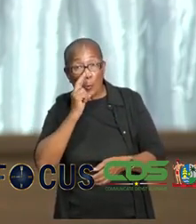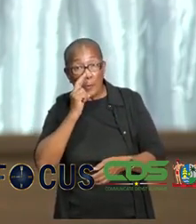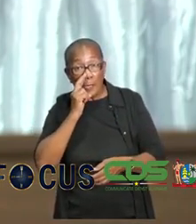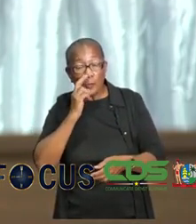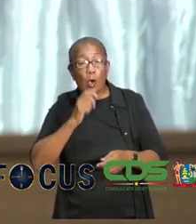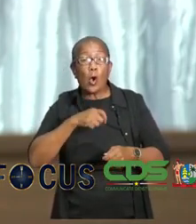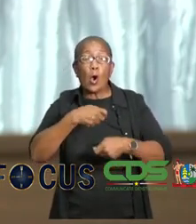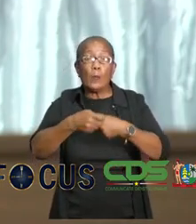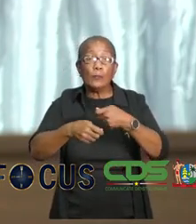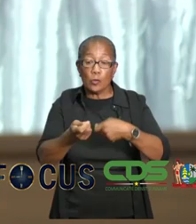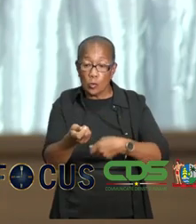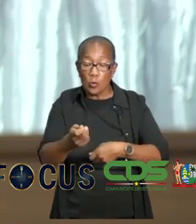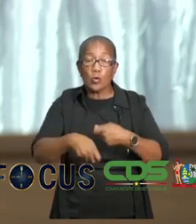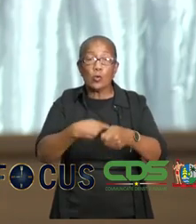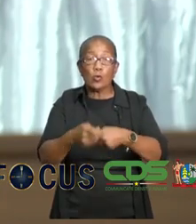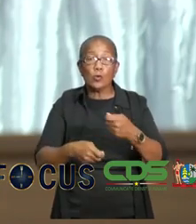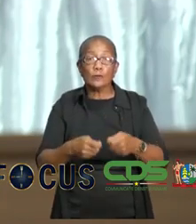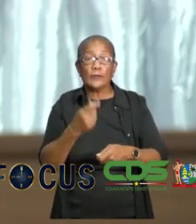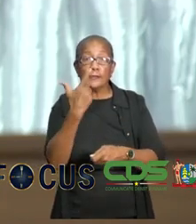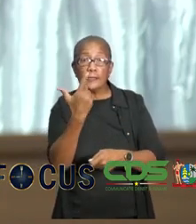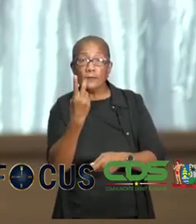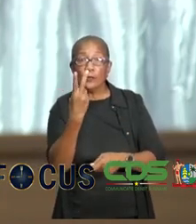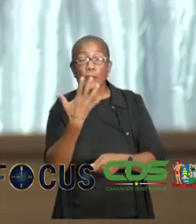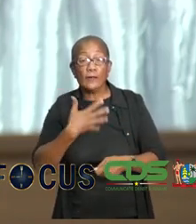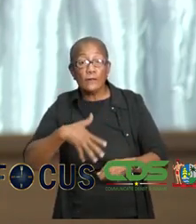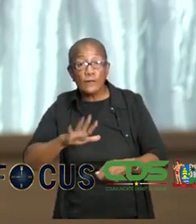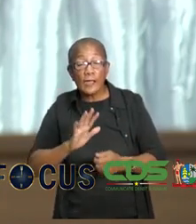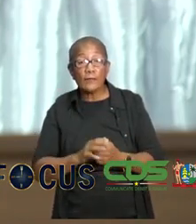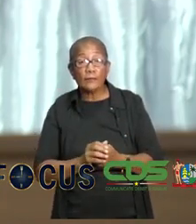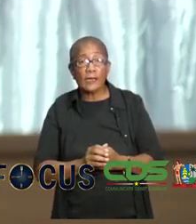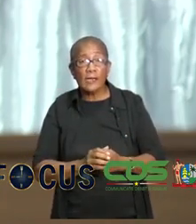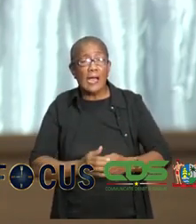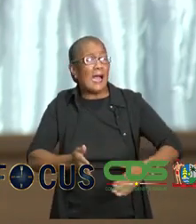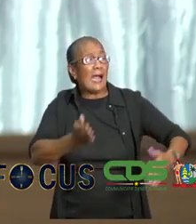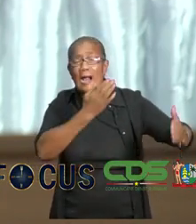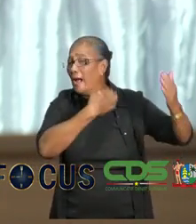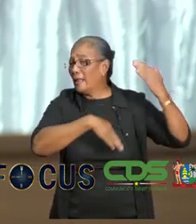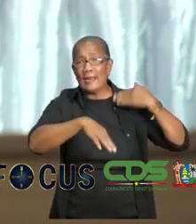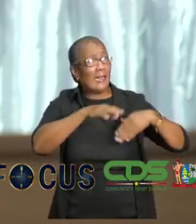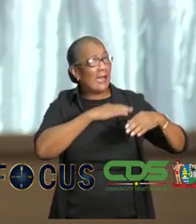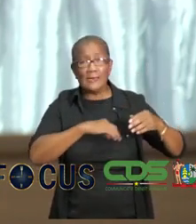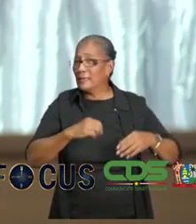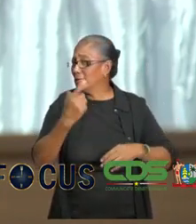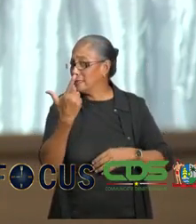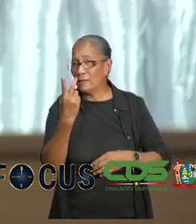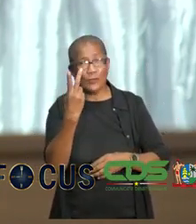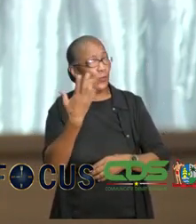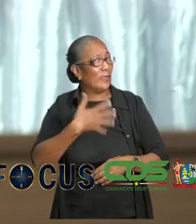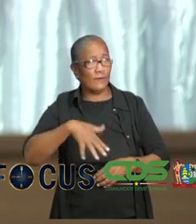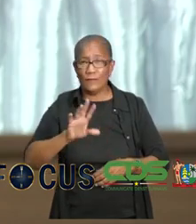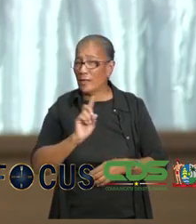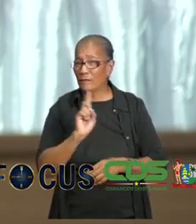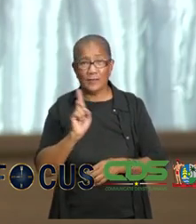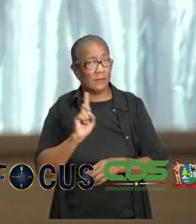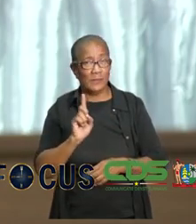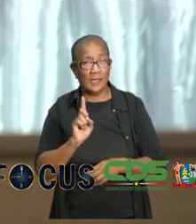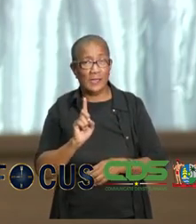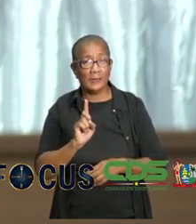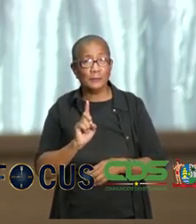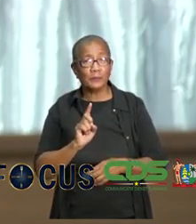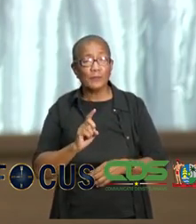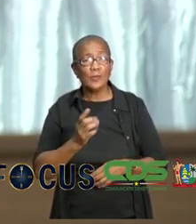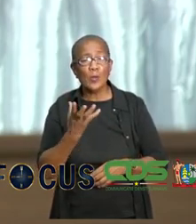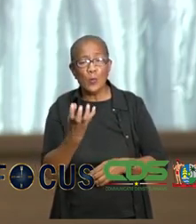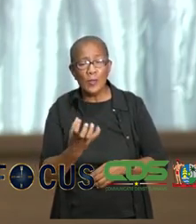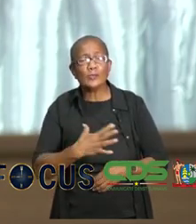van 752, die al lang niet meer 752 was, zo lang